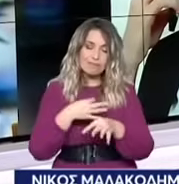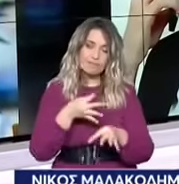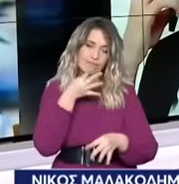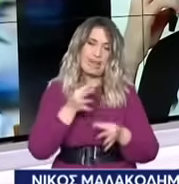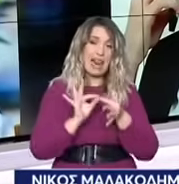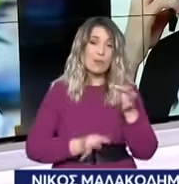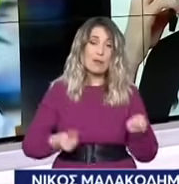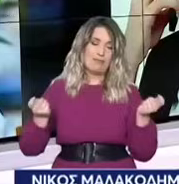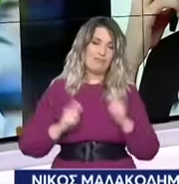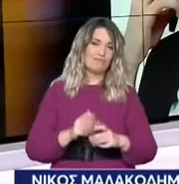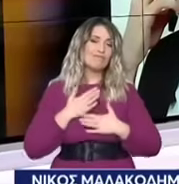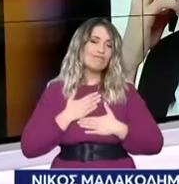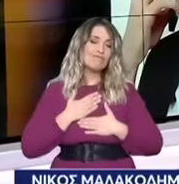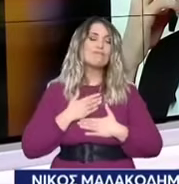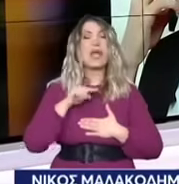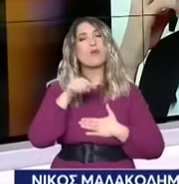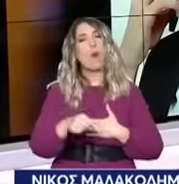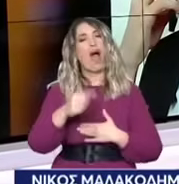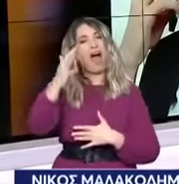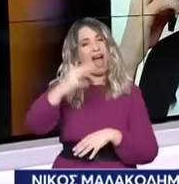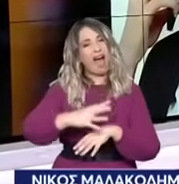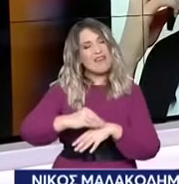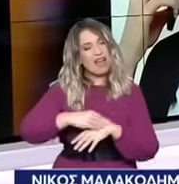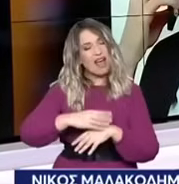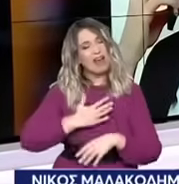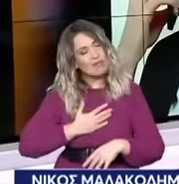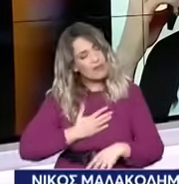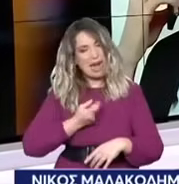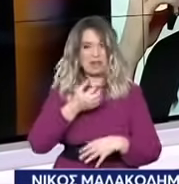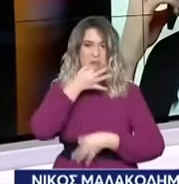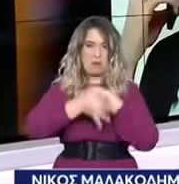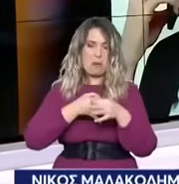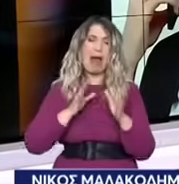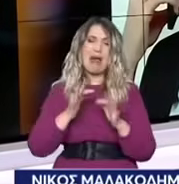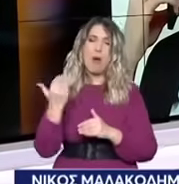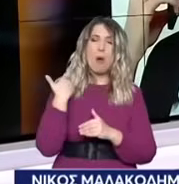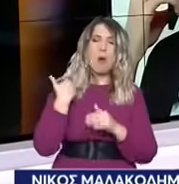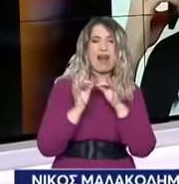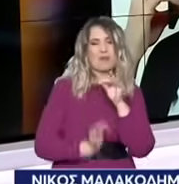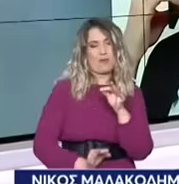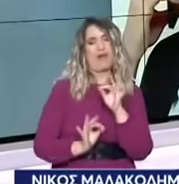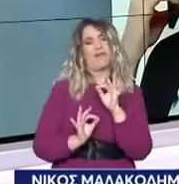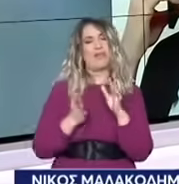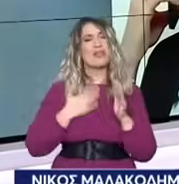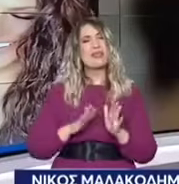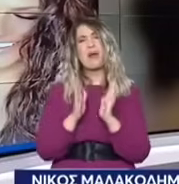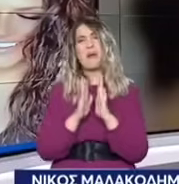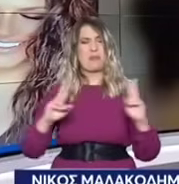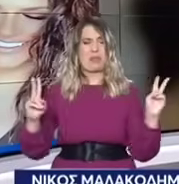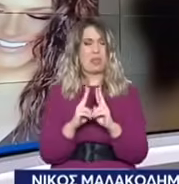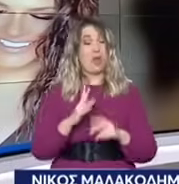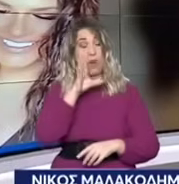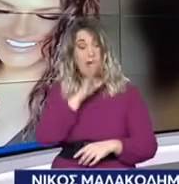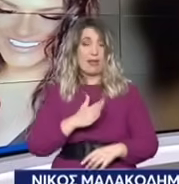σχέσης που έχουμε αναπτύξει με τον κύριο Βαγγελάτο, λόγω τόσο καιρός. Κύριε Μαναποδήμο, εγώ αυτό που θέλω να συμπληρώσω, κύριε Βαγγελάτο, και το λέω μέσα από την καρδιά